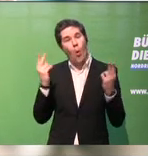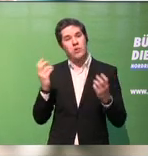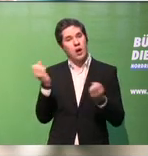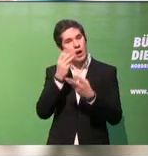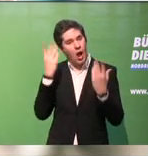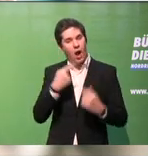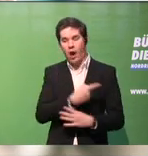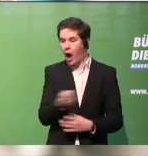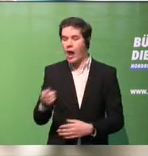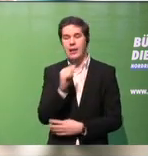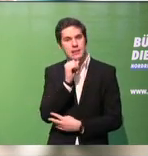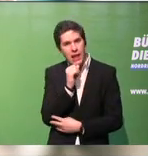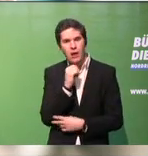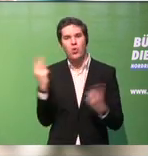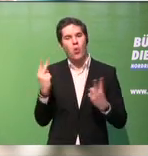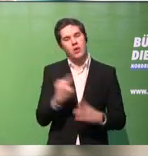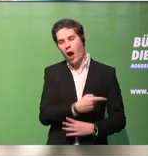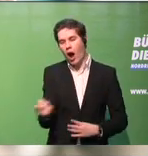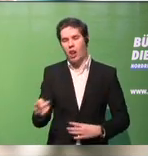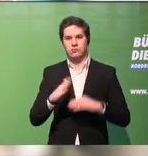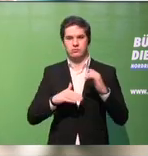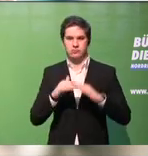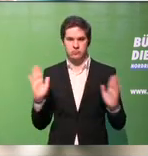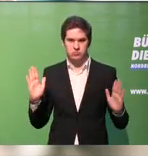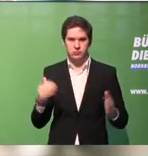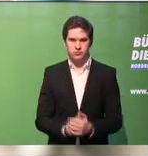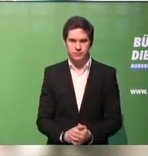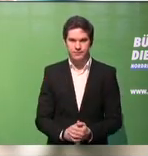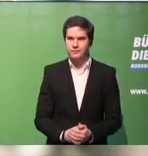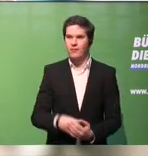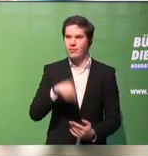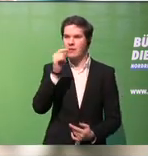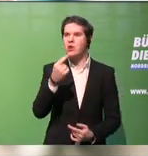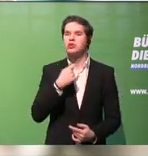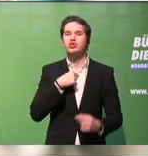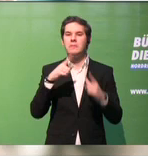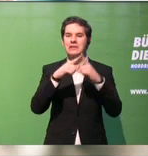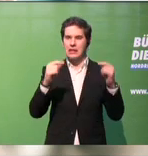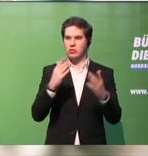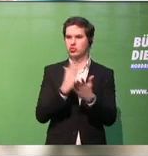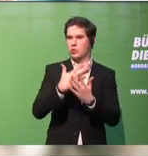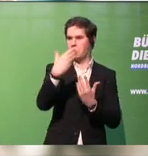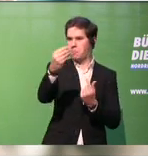alle Nein oder alle Enthaltungen. Ihr habt die Stimmzettel vorliegen.